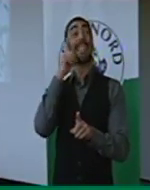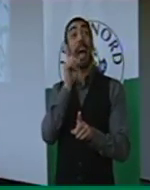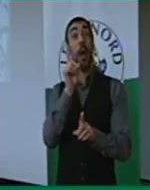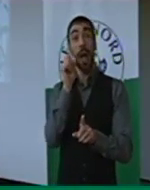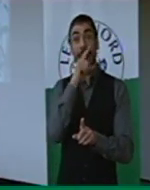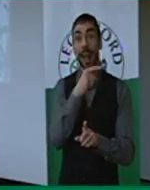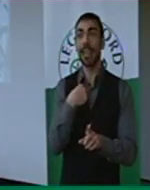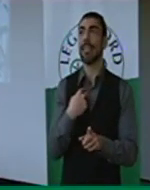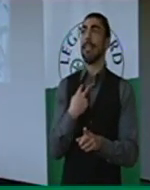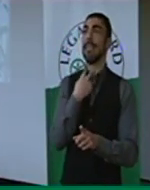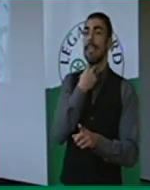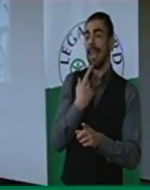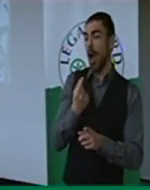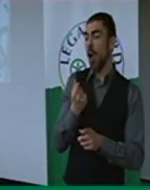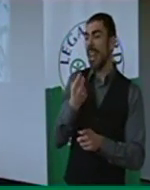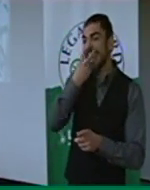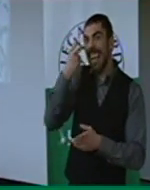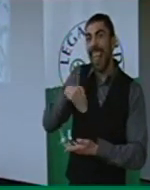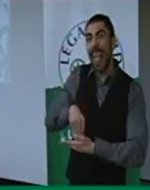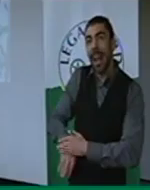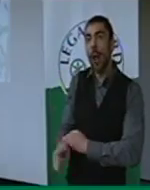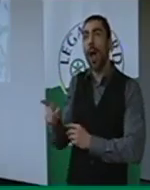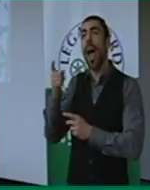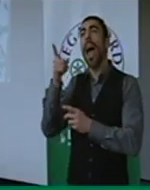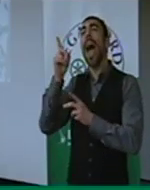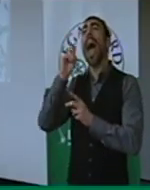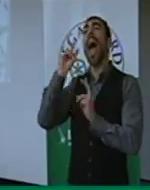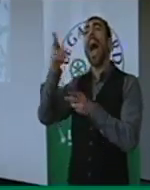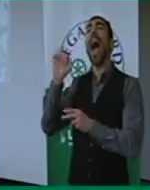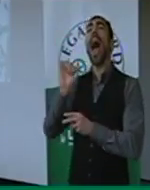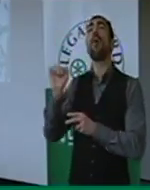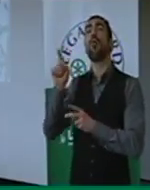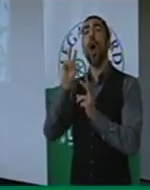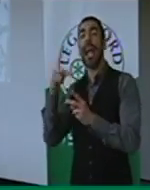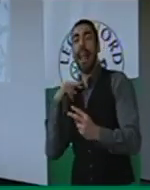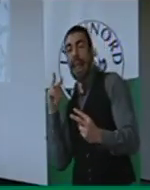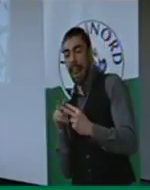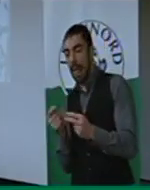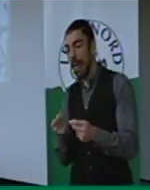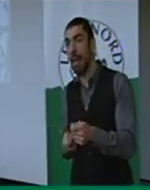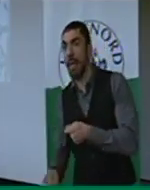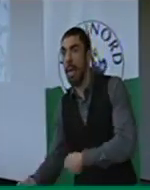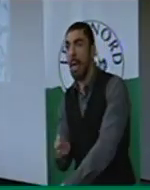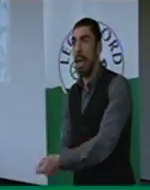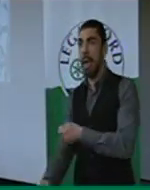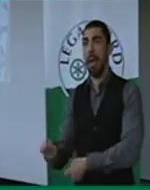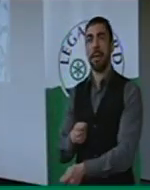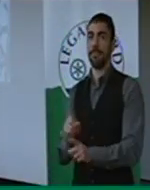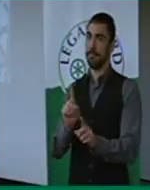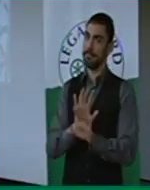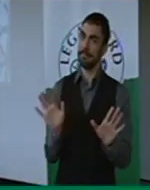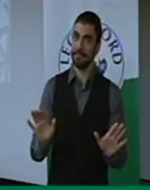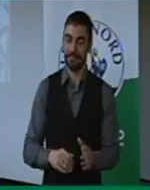saremmo trovati con dei contanti in nero all'autogrill di fiorenzuola pur di dare un dispiacere allo stato italiano evidentemente però ha detto